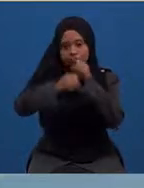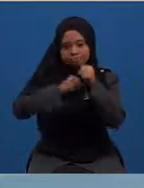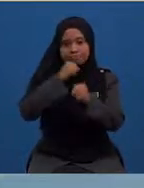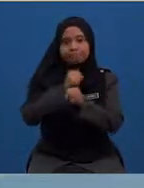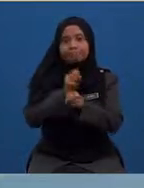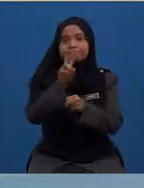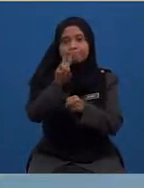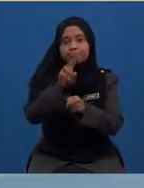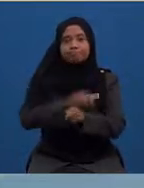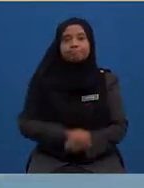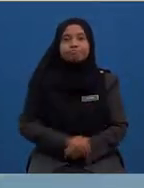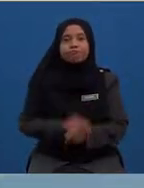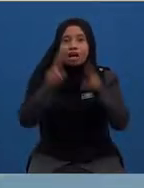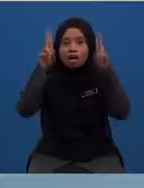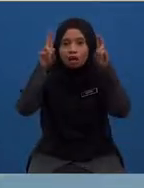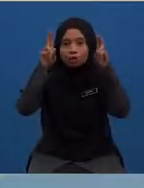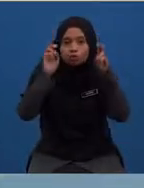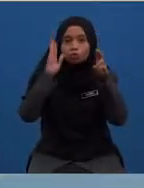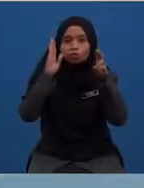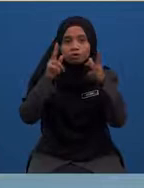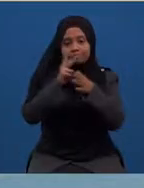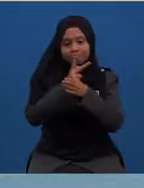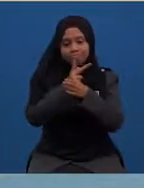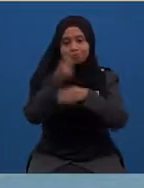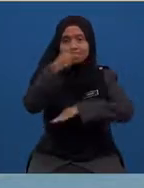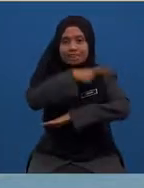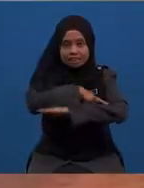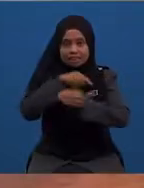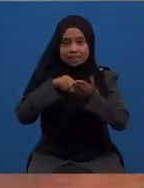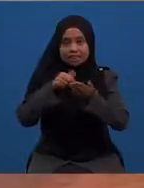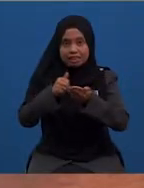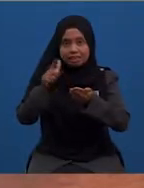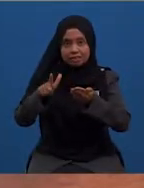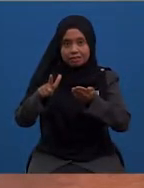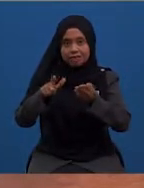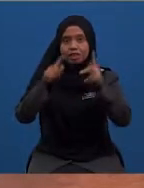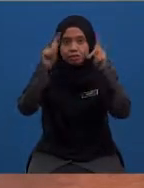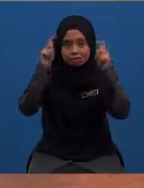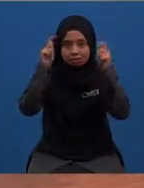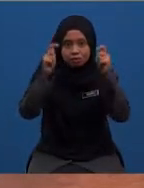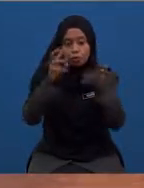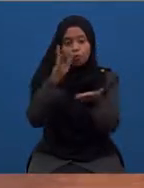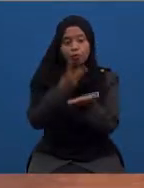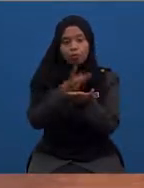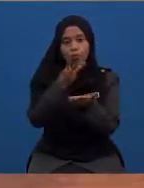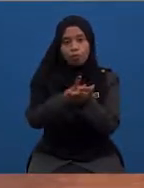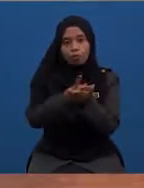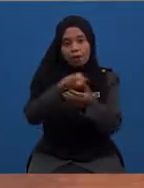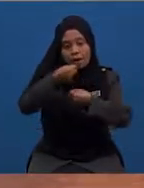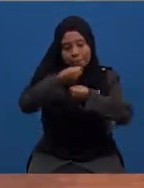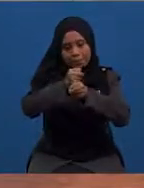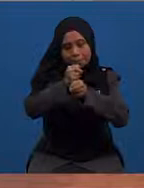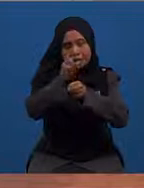2. Tajuk yang akan saya kongsikan pada hari ini ialah topik ruang, iaitu bentuk